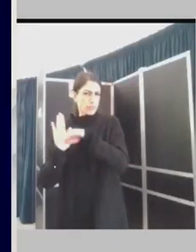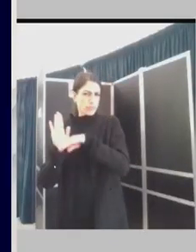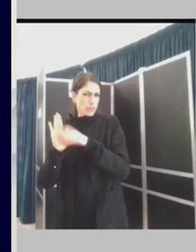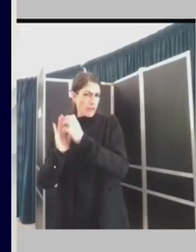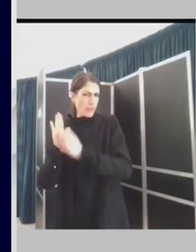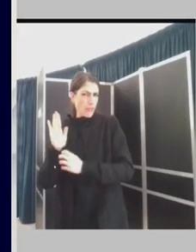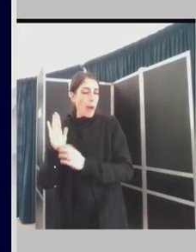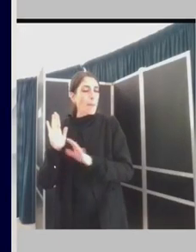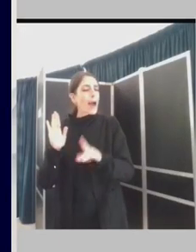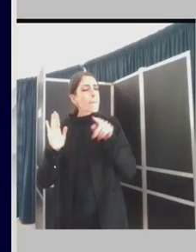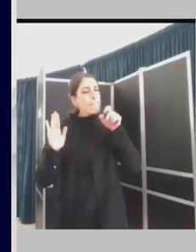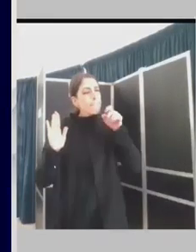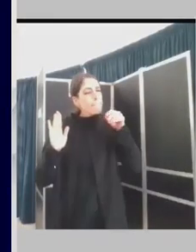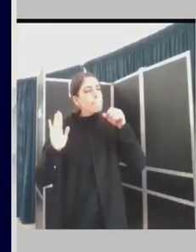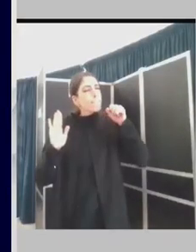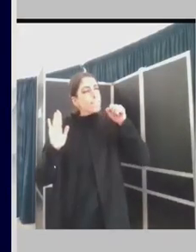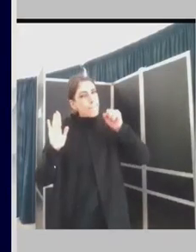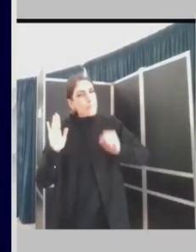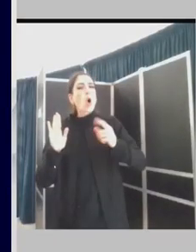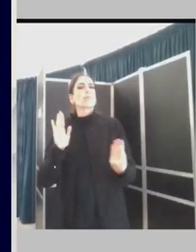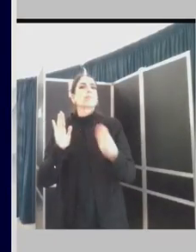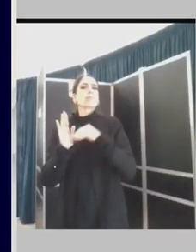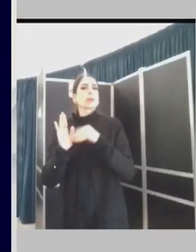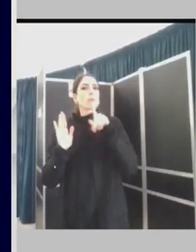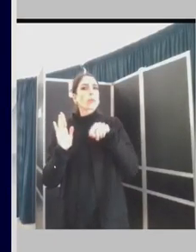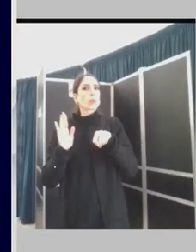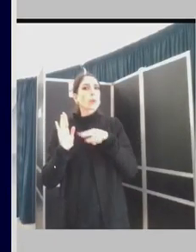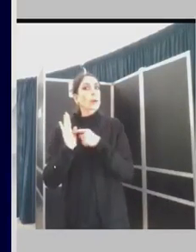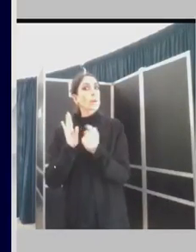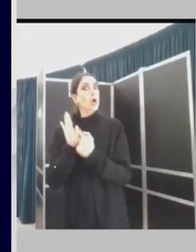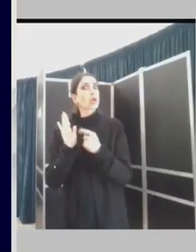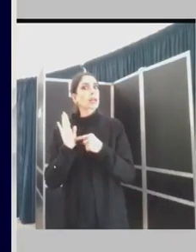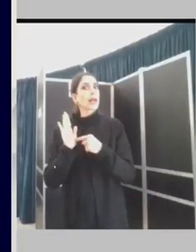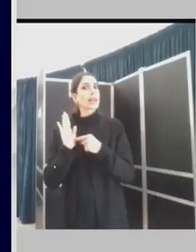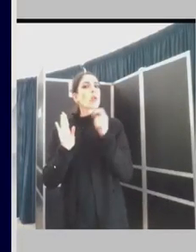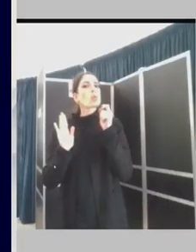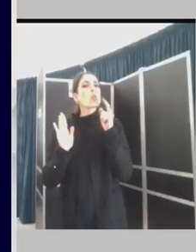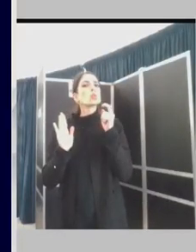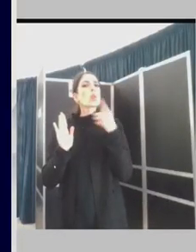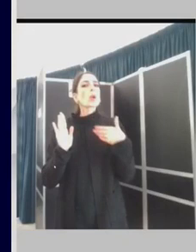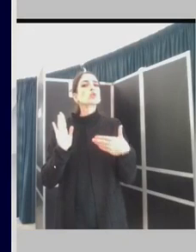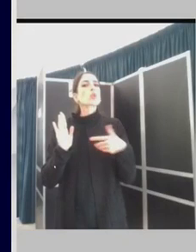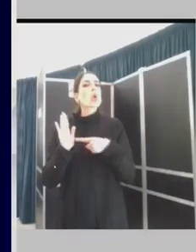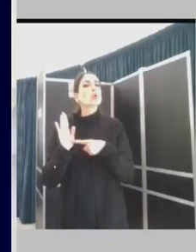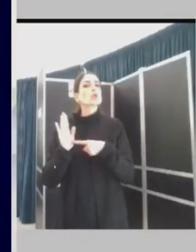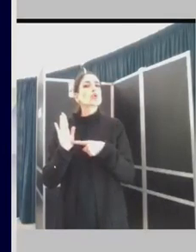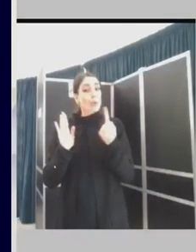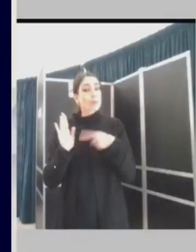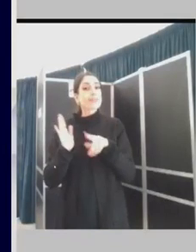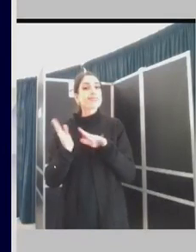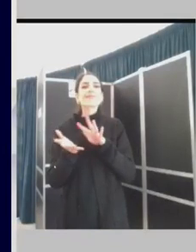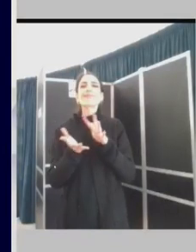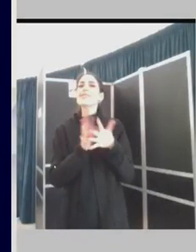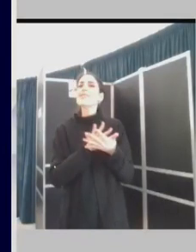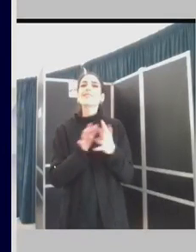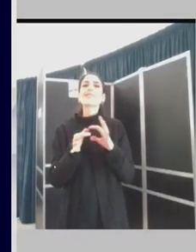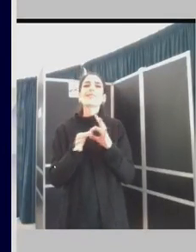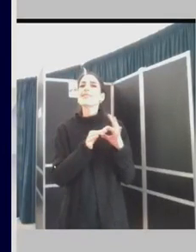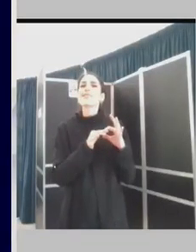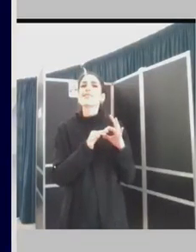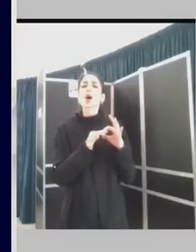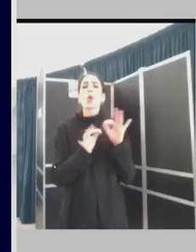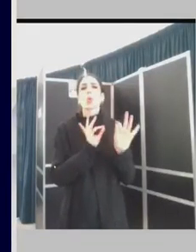nella cultura del soccorso, e questo soccorso si trasforma in cura, che è quello di cui tutte noi e tutti